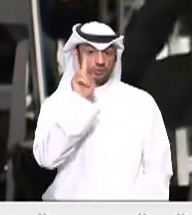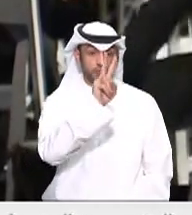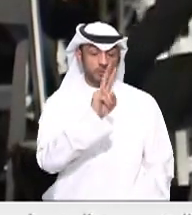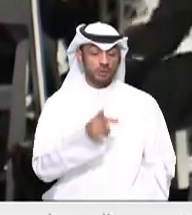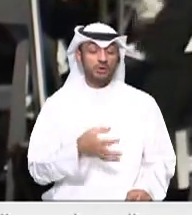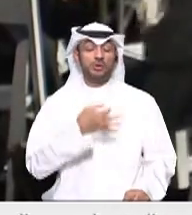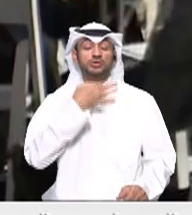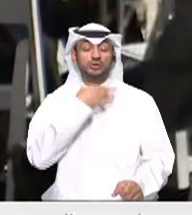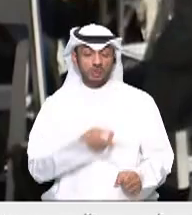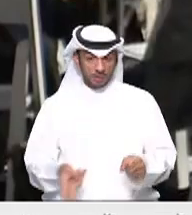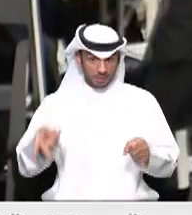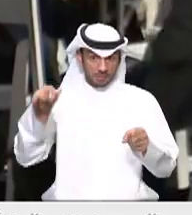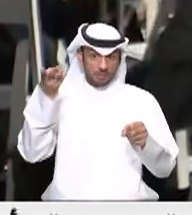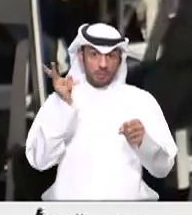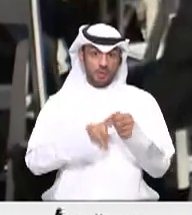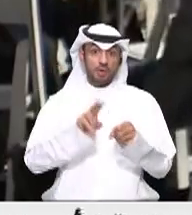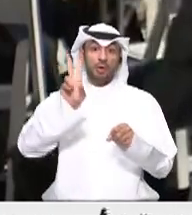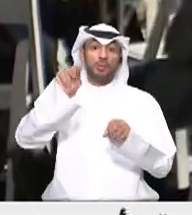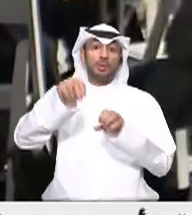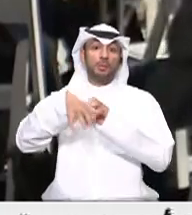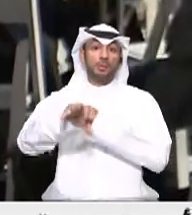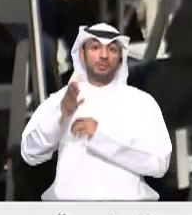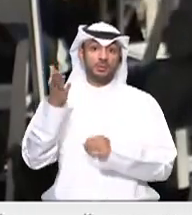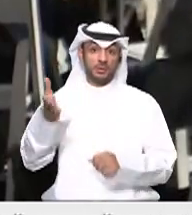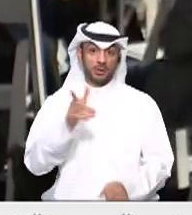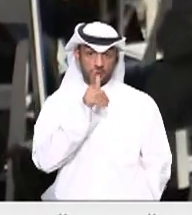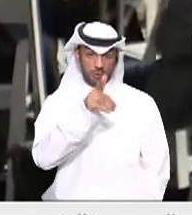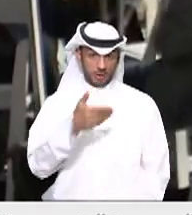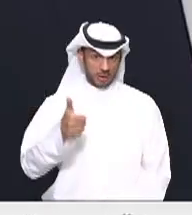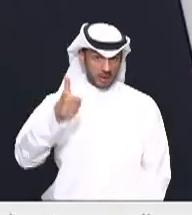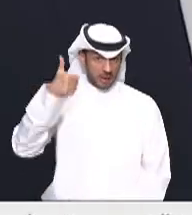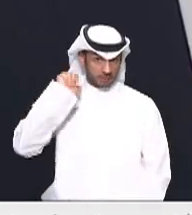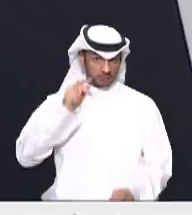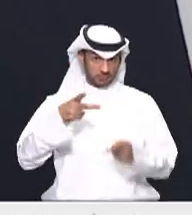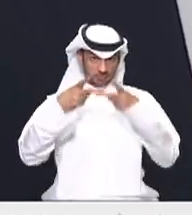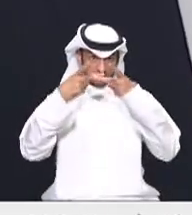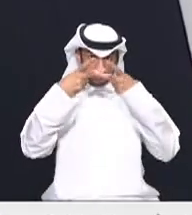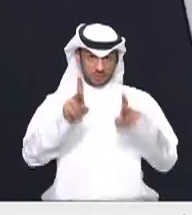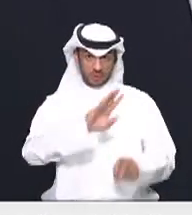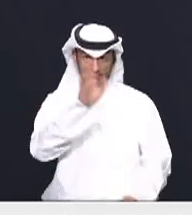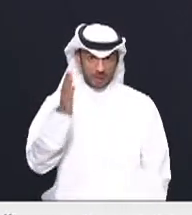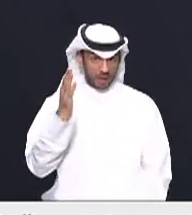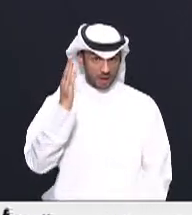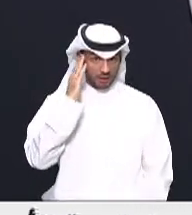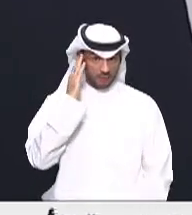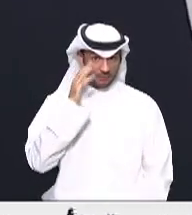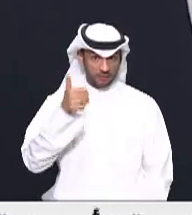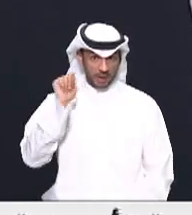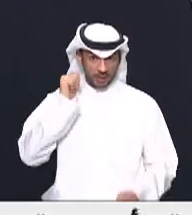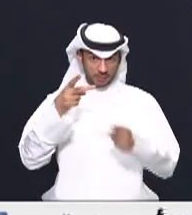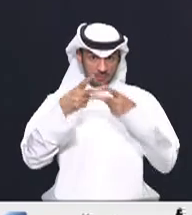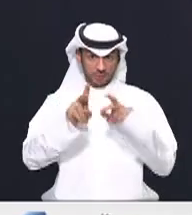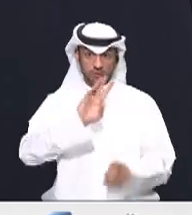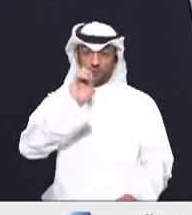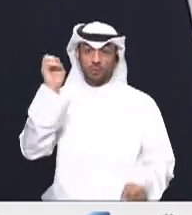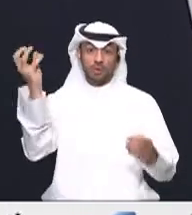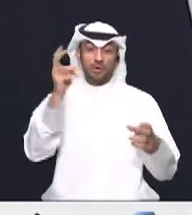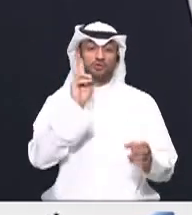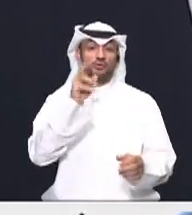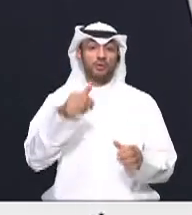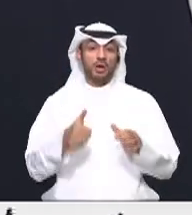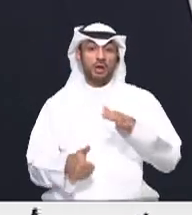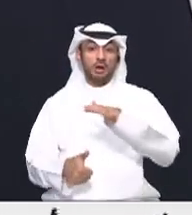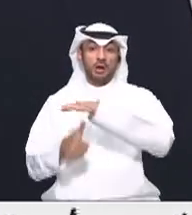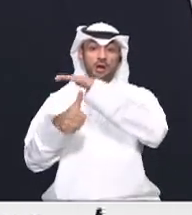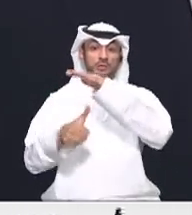هذه المنظومة الأممية. بدأنا بالأمس بسام كما تعلم، وكانت هناك كلمات لرؤساء